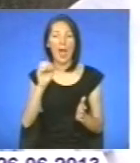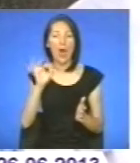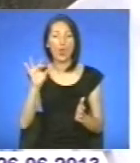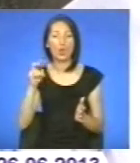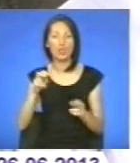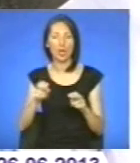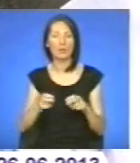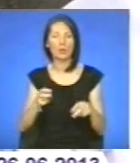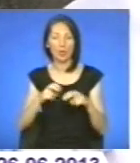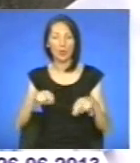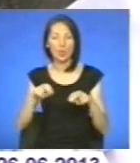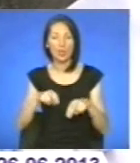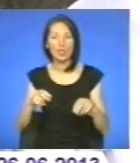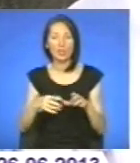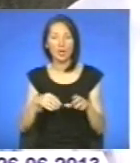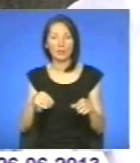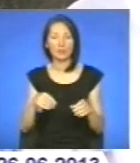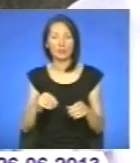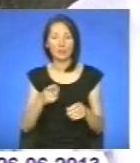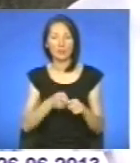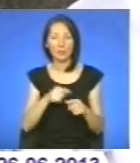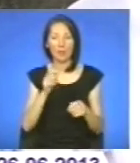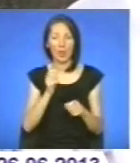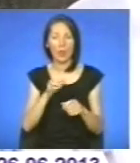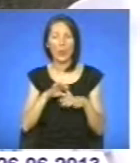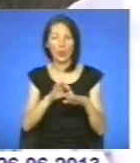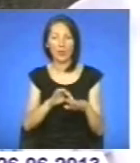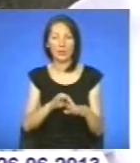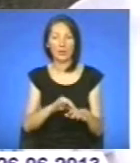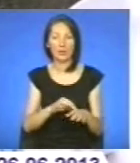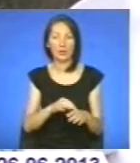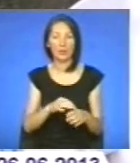декілька років, говорить про те, що село налічує не